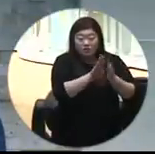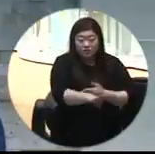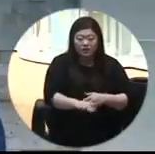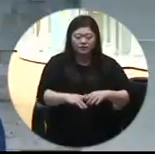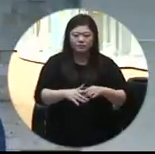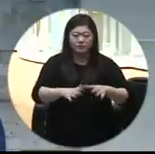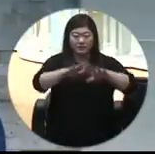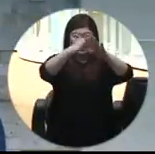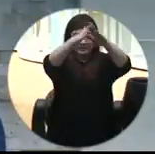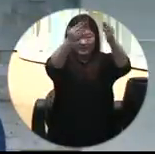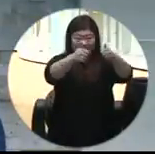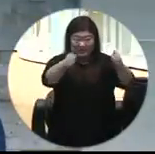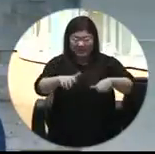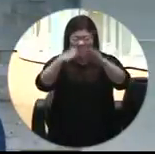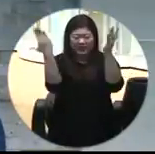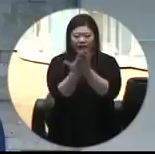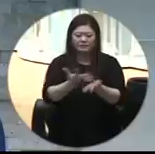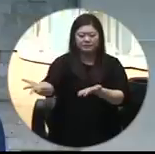나왔어요.